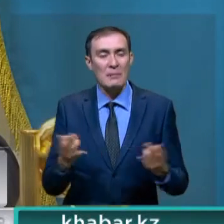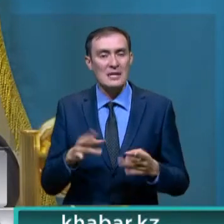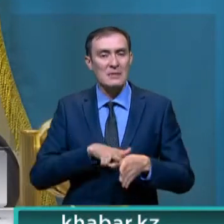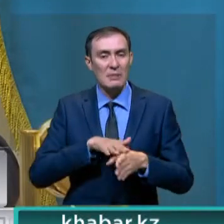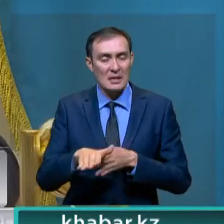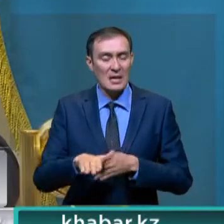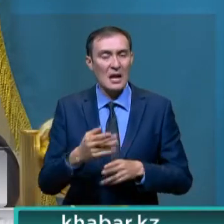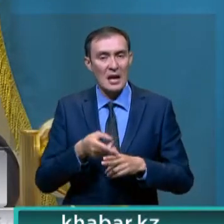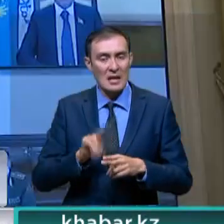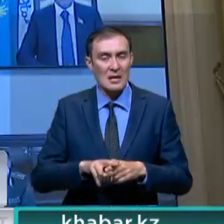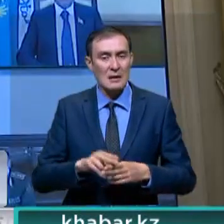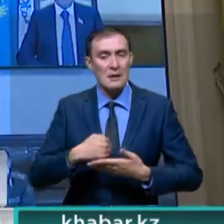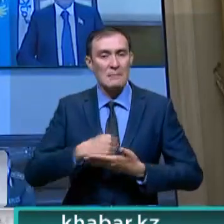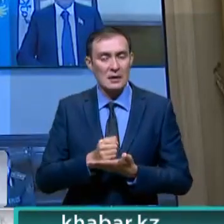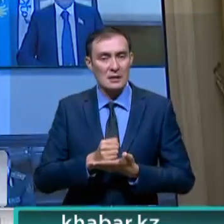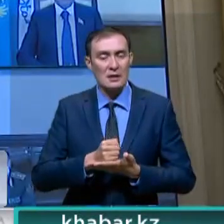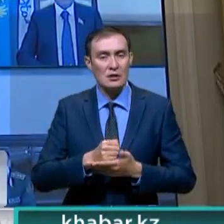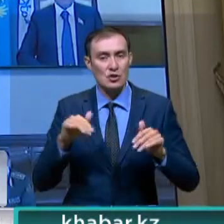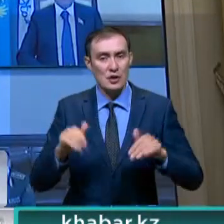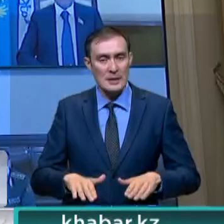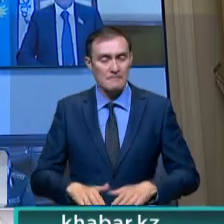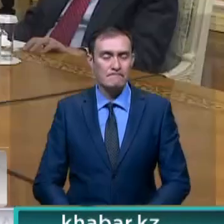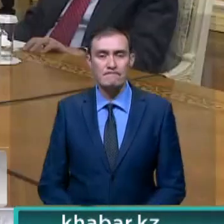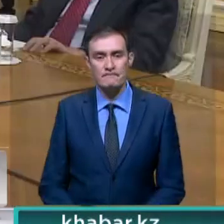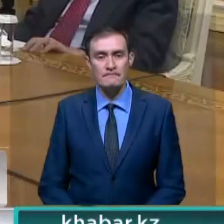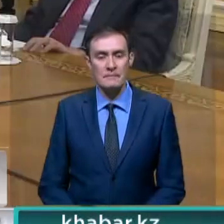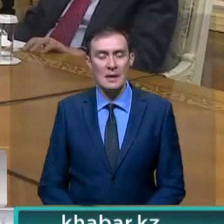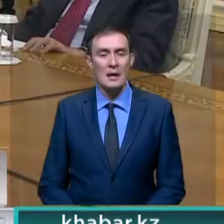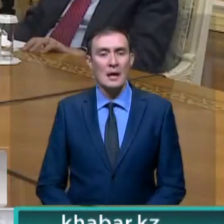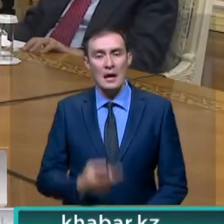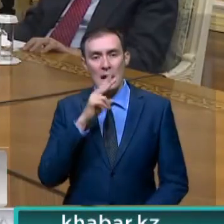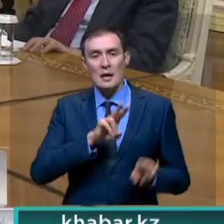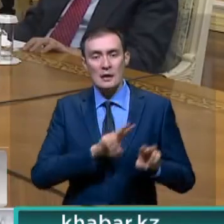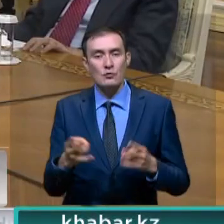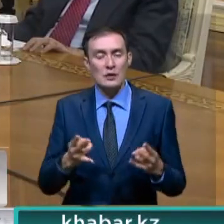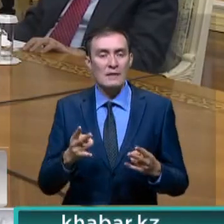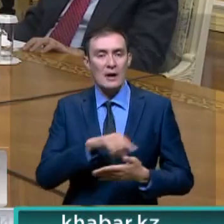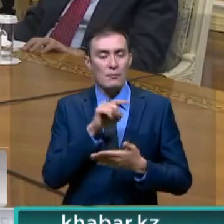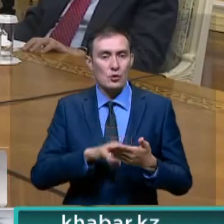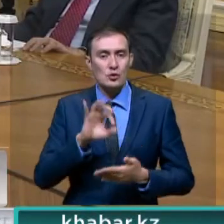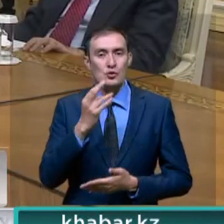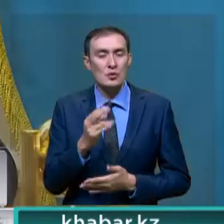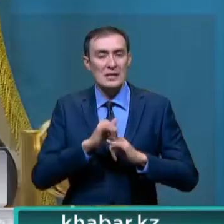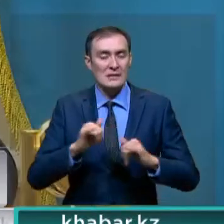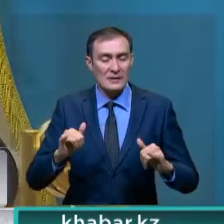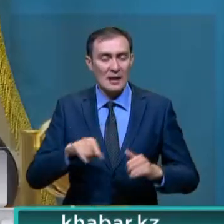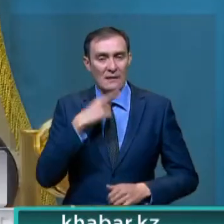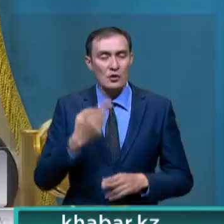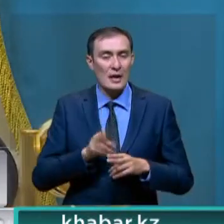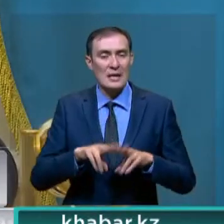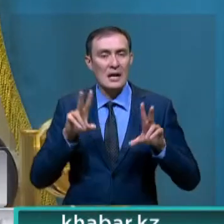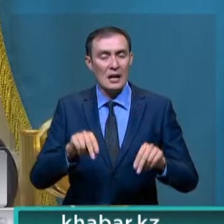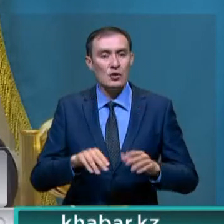исполнение всех принятых нами решений. Контролировать нужные социальные вопросы, заявил Елбасы. Это как раз